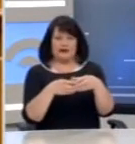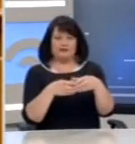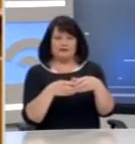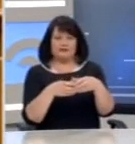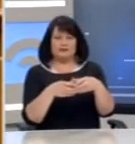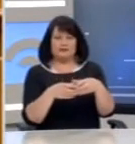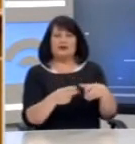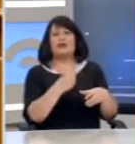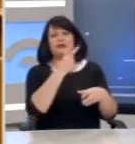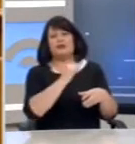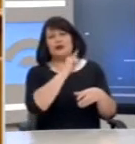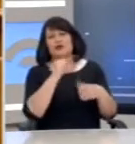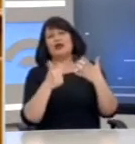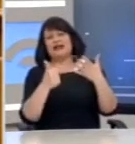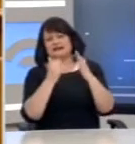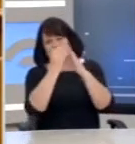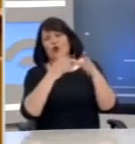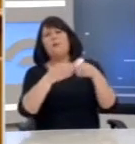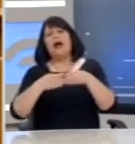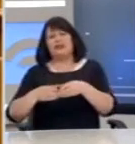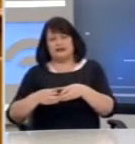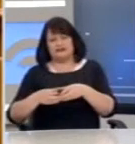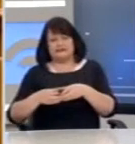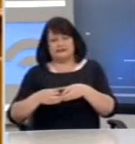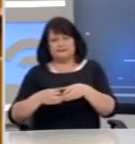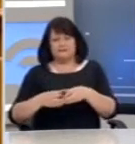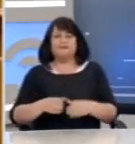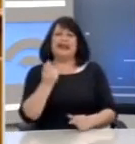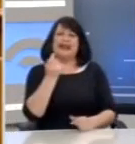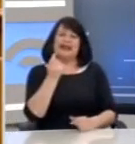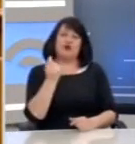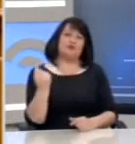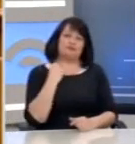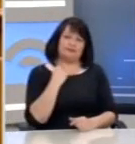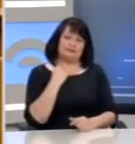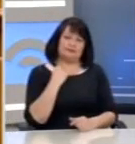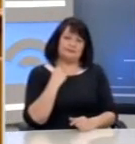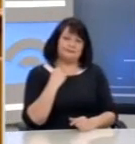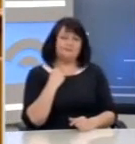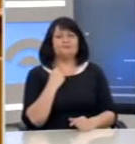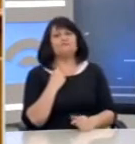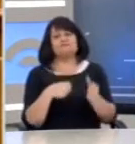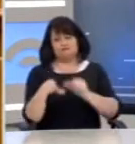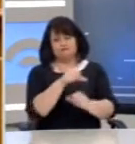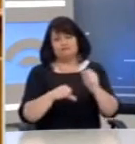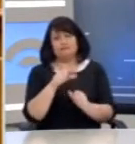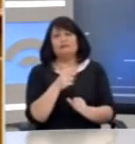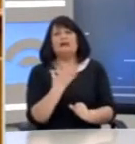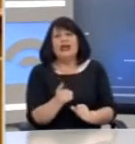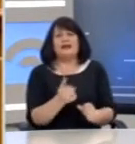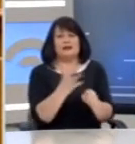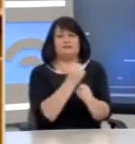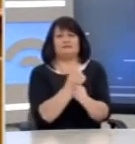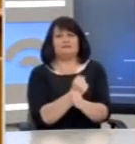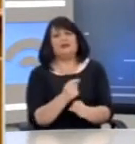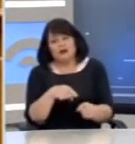από το 2 έως το 6. Μικρή απώλεια προφανώς, γιατί η πολιτική οικονομία κάθε μεταρρύθμισης έχει κερδισμένους αλλά